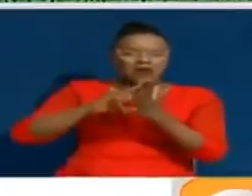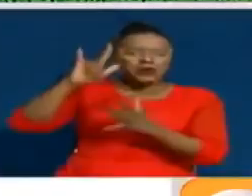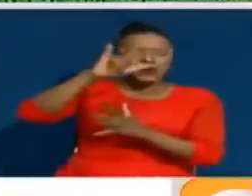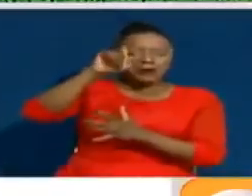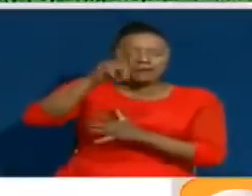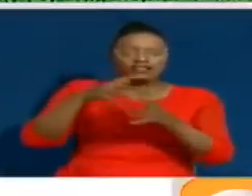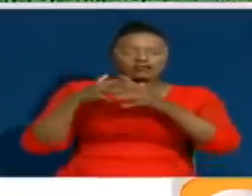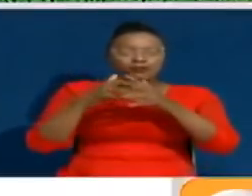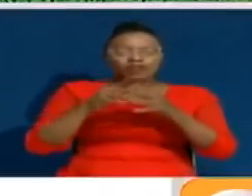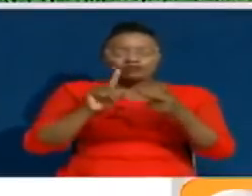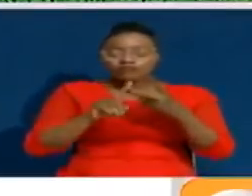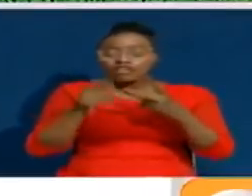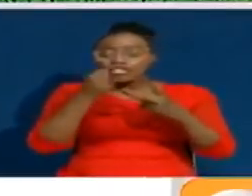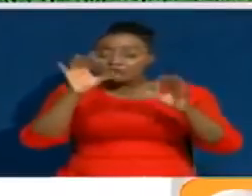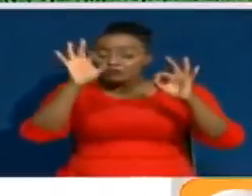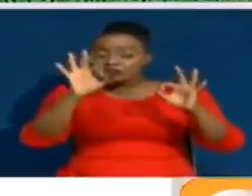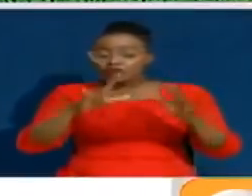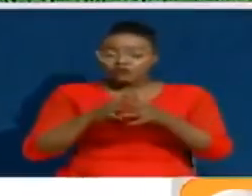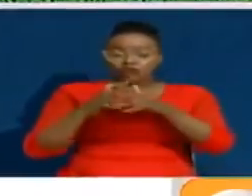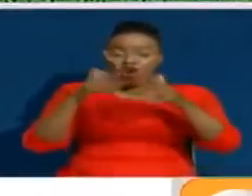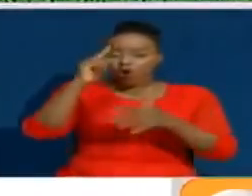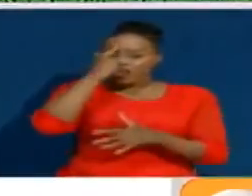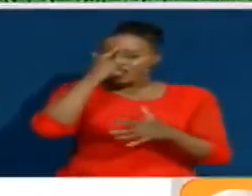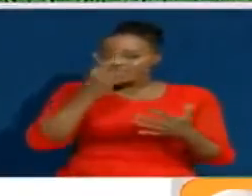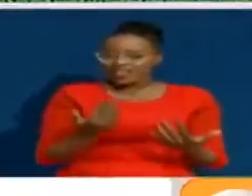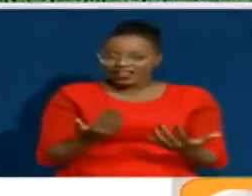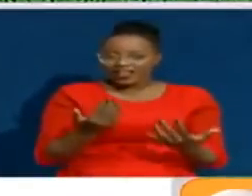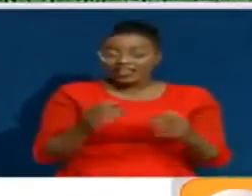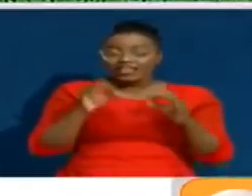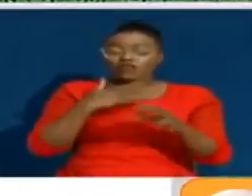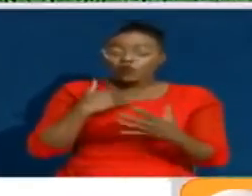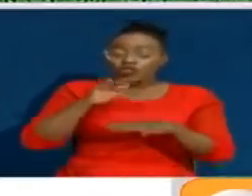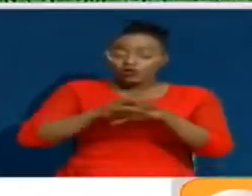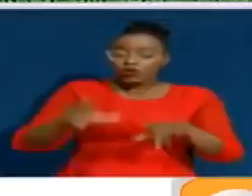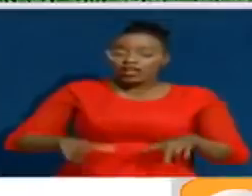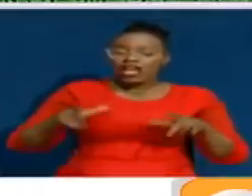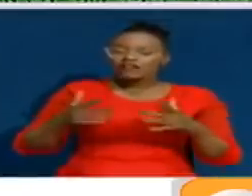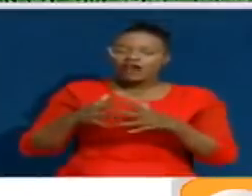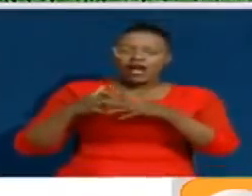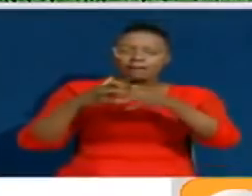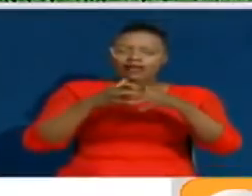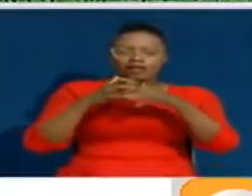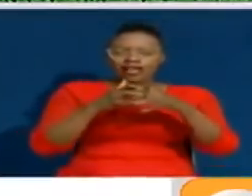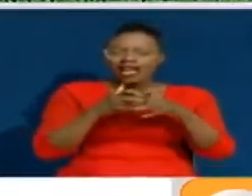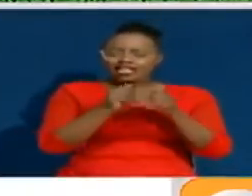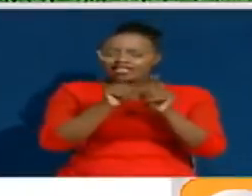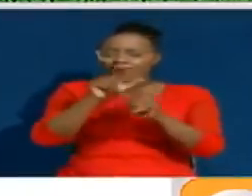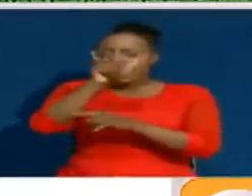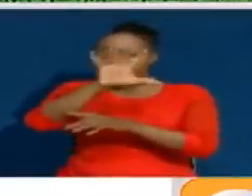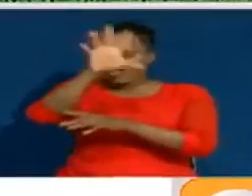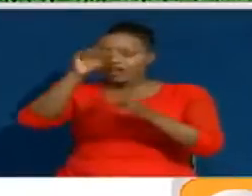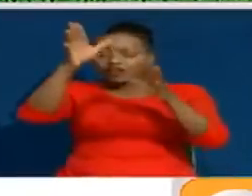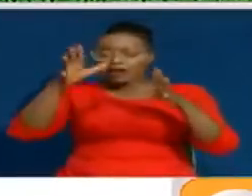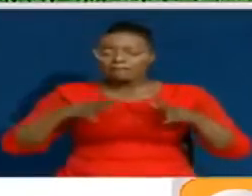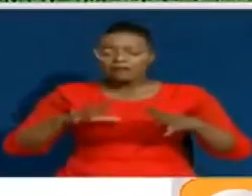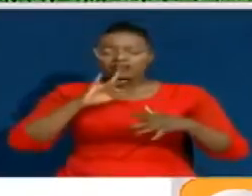Ulaya. Tukitaka matibabu mazuri, Ulaya ama India. Tukitaka maisha mazuri, Ulaya. Na hata kuna Waafrika ambao